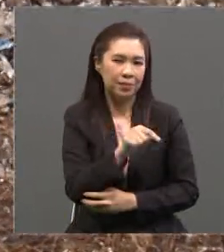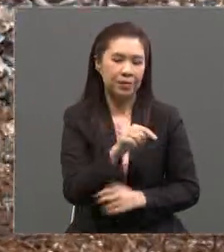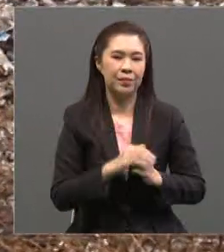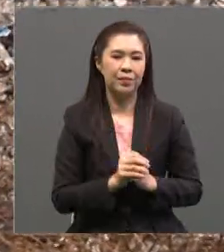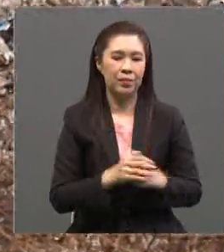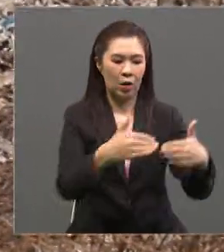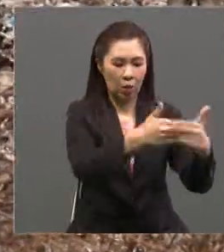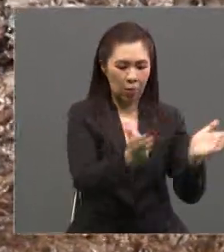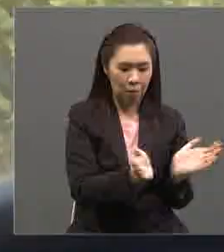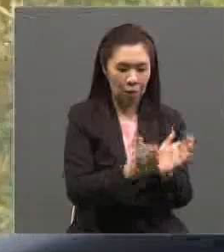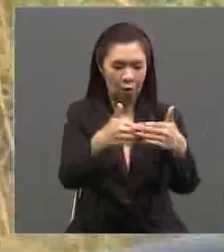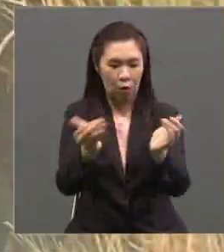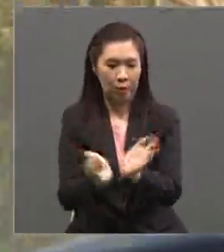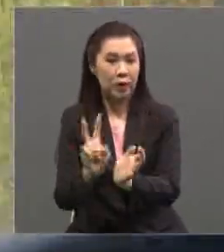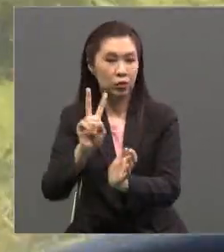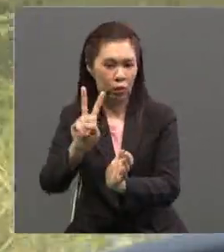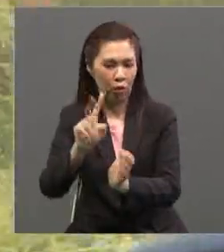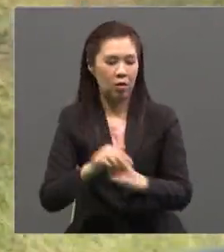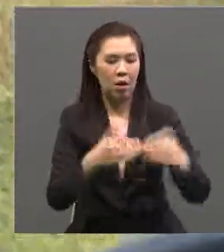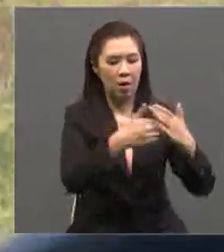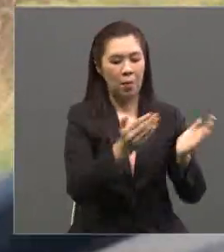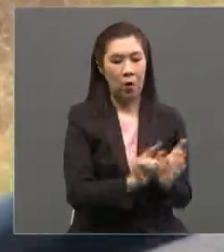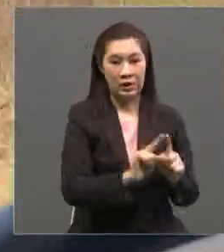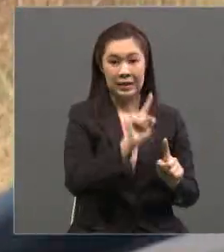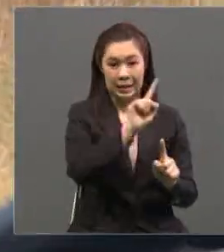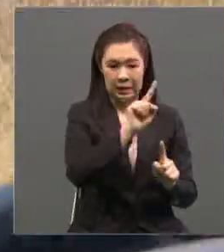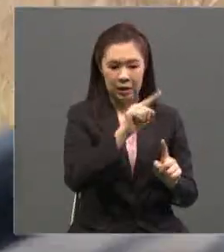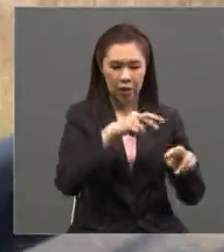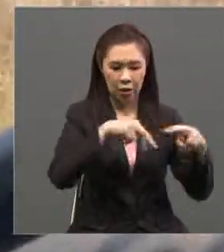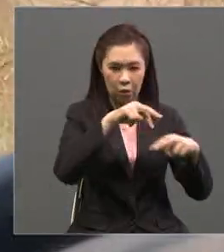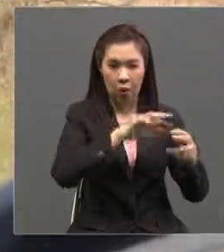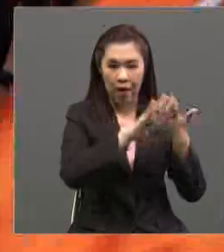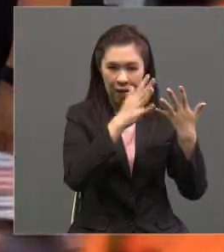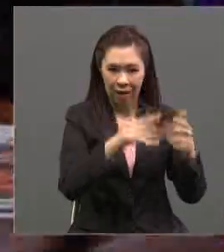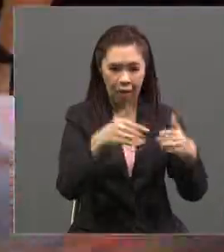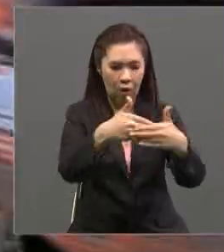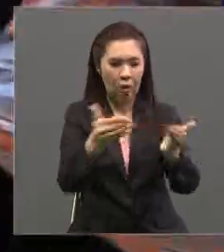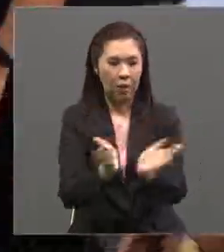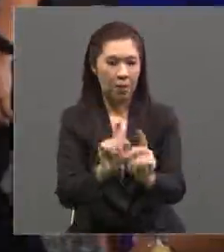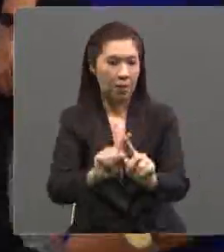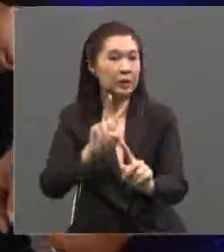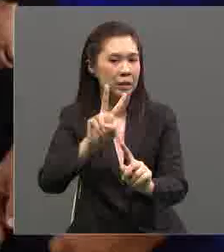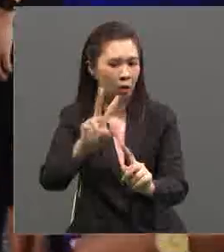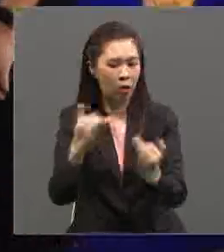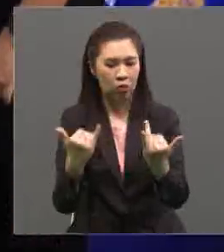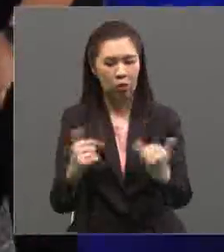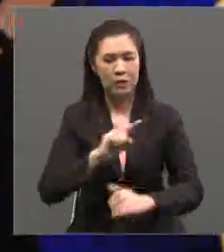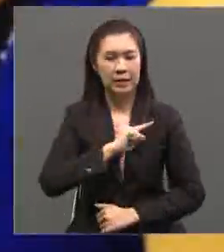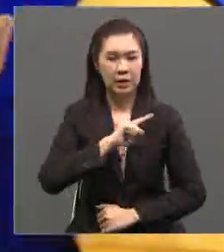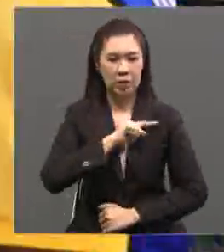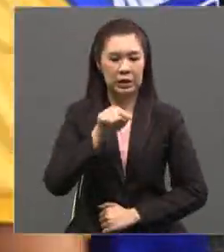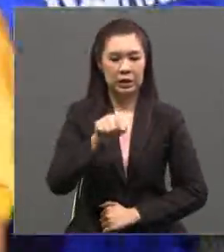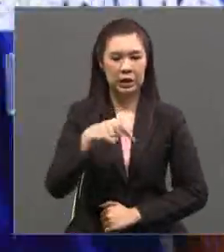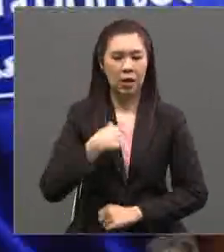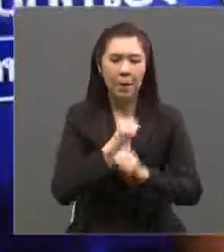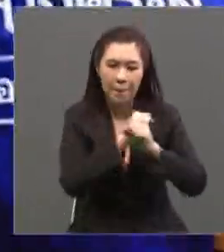อยู่2บ่อขณะนี้บ่อที่1ควบคุมสถานการณ์ได้แล้วส่วนควันที่เกิดจากบ่อที่2นั้นตอนนี้เจ้าหน้าที่กำลังพยาย